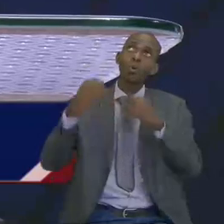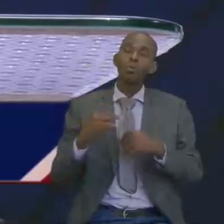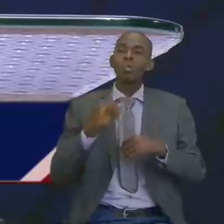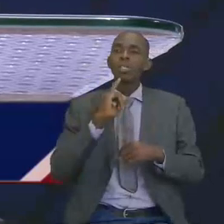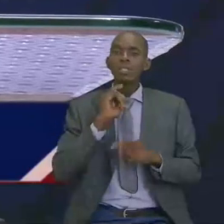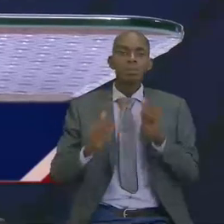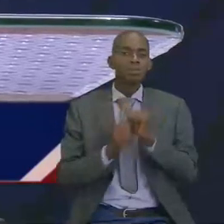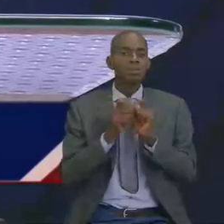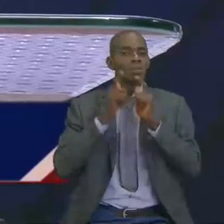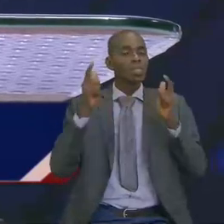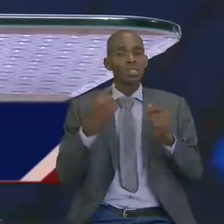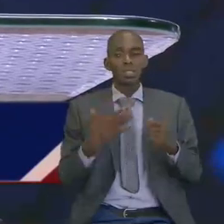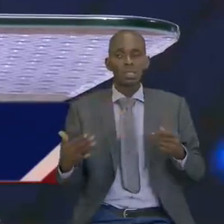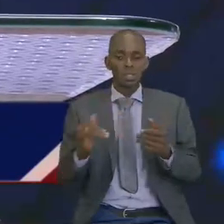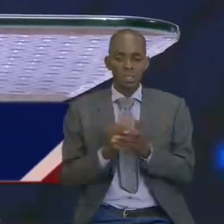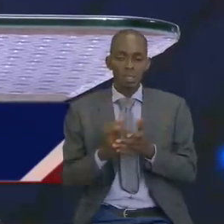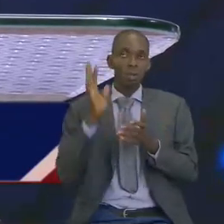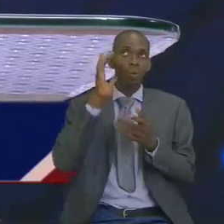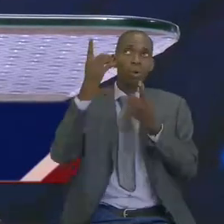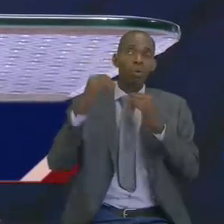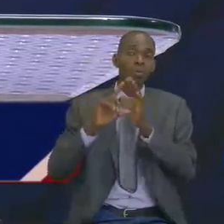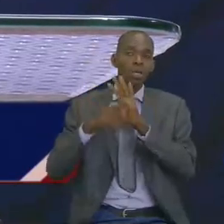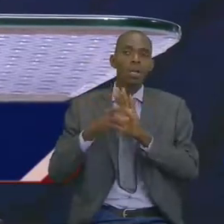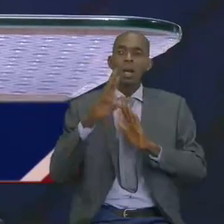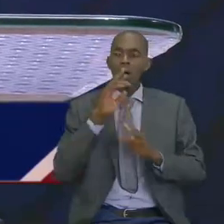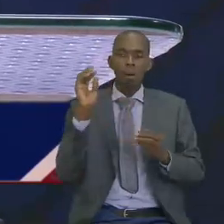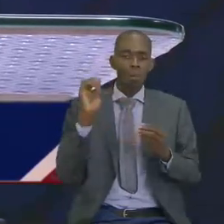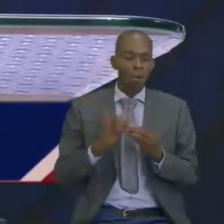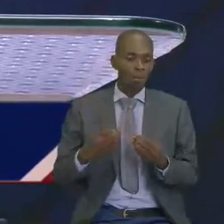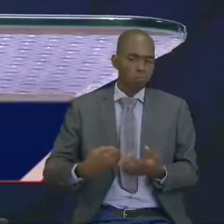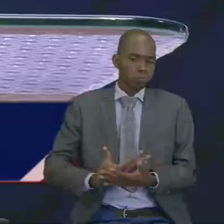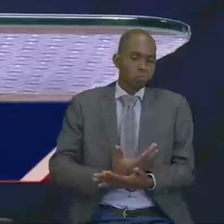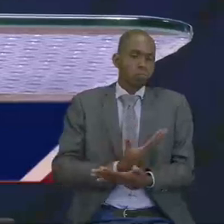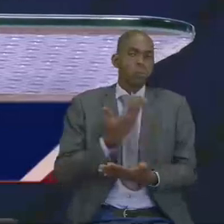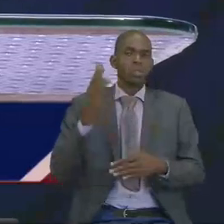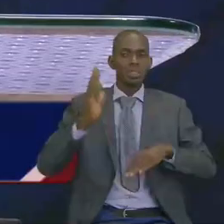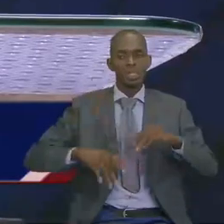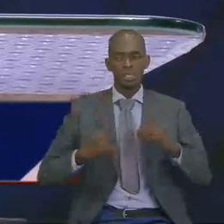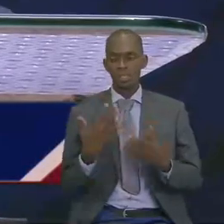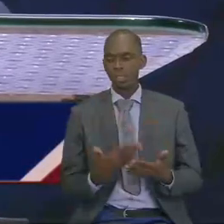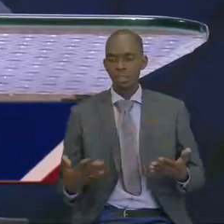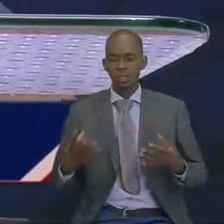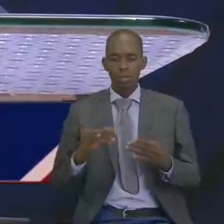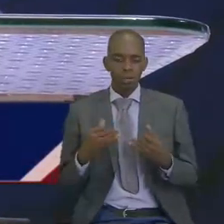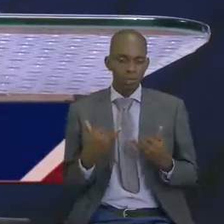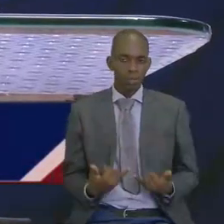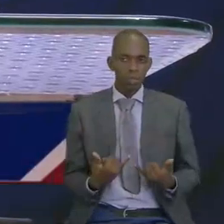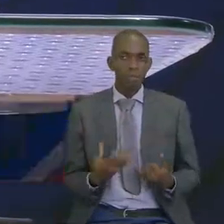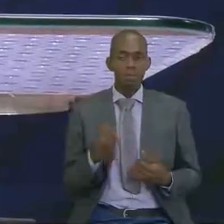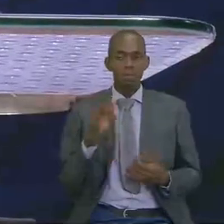choses à venir sont plus impactantes que les choses d'à présent. Donc,